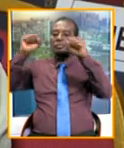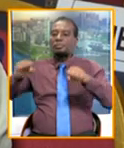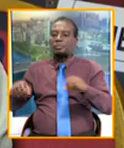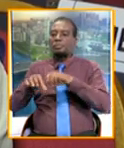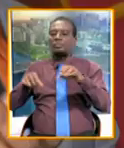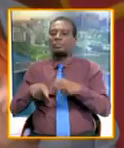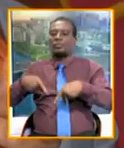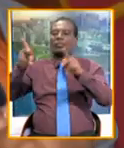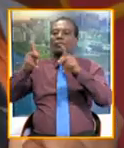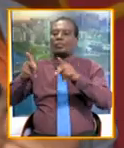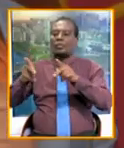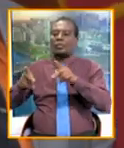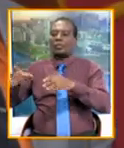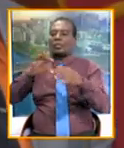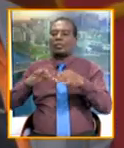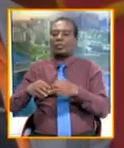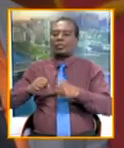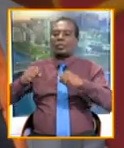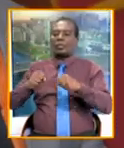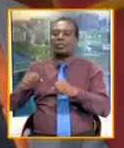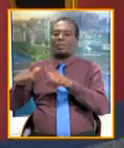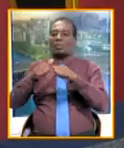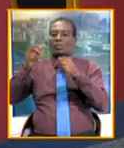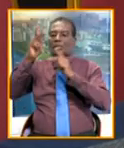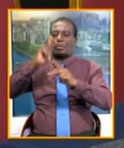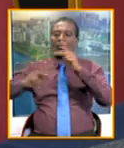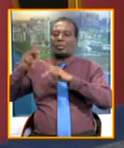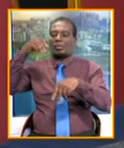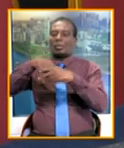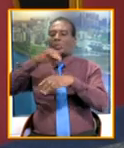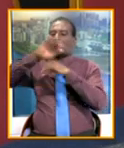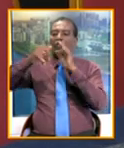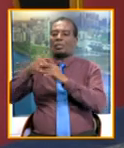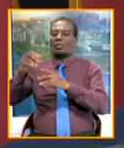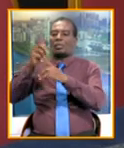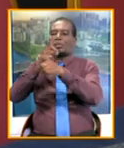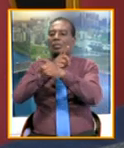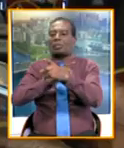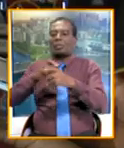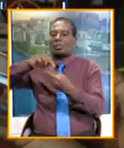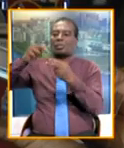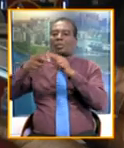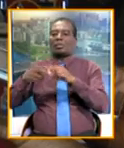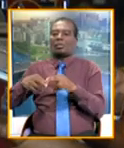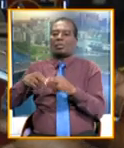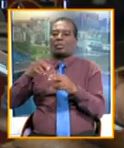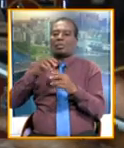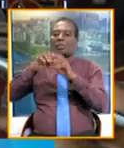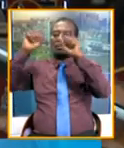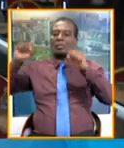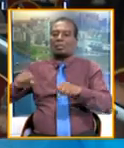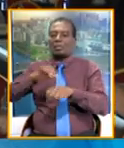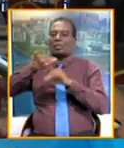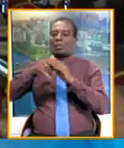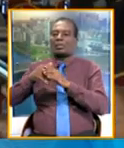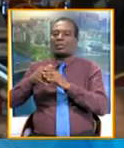élaborées doivent permettre une coordination efficace de l'action publique dans tous les secteurs du développement du numérique. C'était des stratégies que